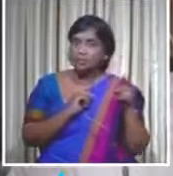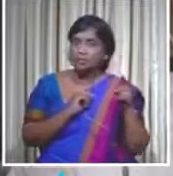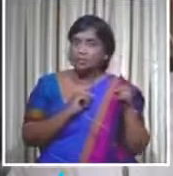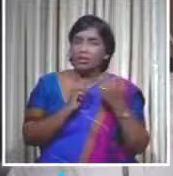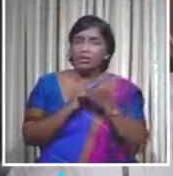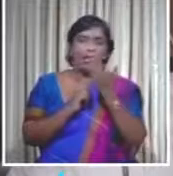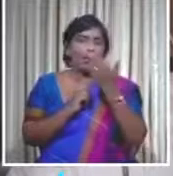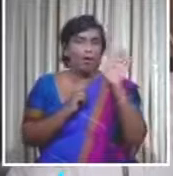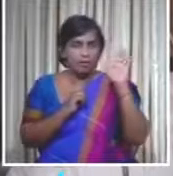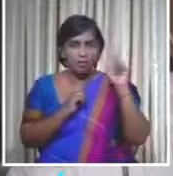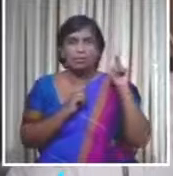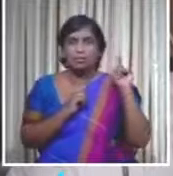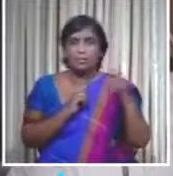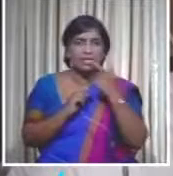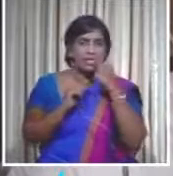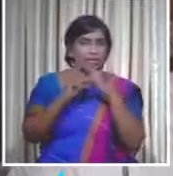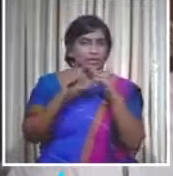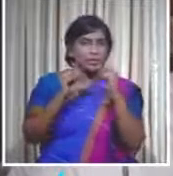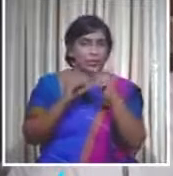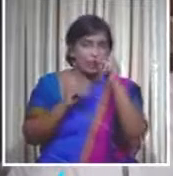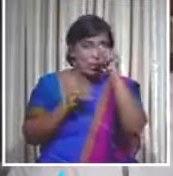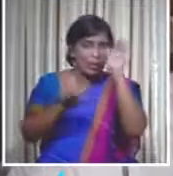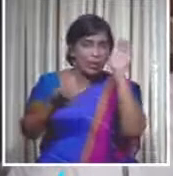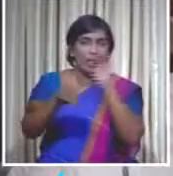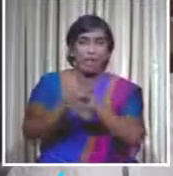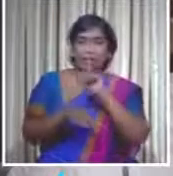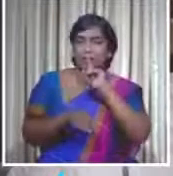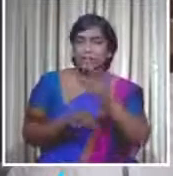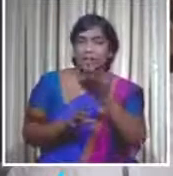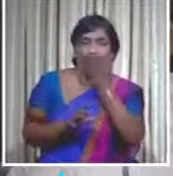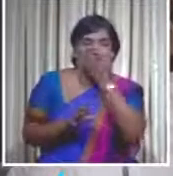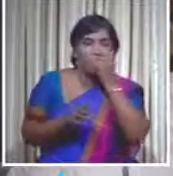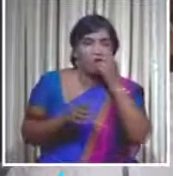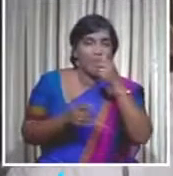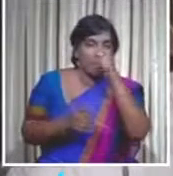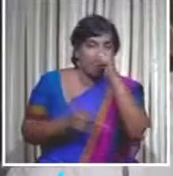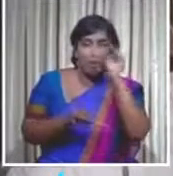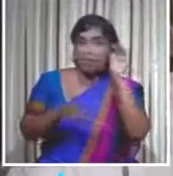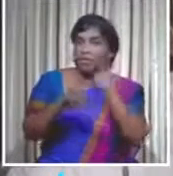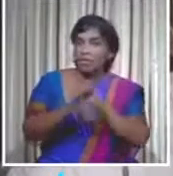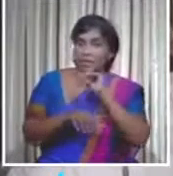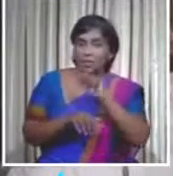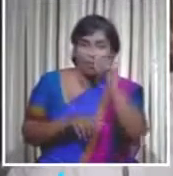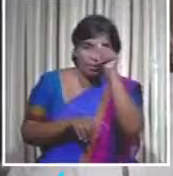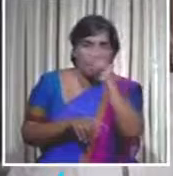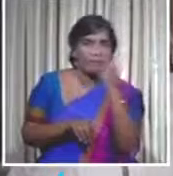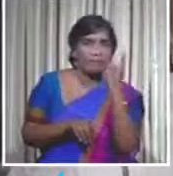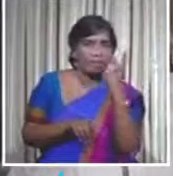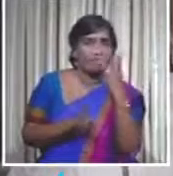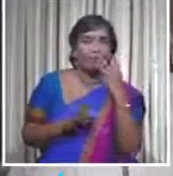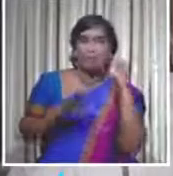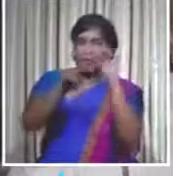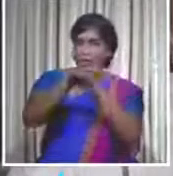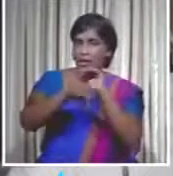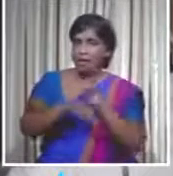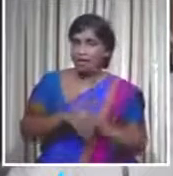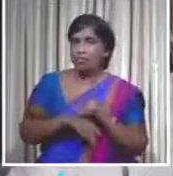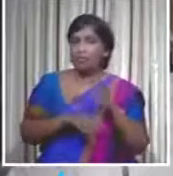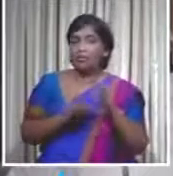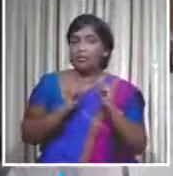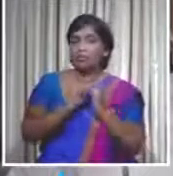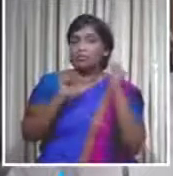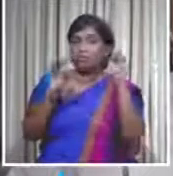සිදු වුණා. එතුමා සුදු ලුණු වංචාව ඇල්ලුවා. එතුමා සීනි වංචාව ඇල්ලුවා. එතුමා හොරකම් කීපයක් මේ රටේ ඇල්ලුවා. එතුමාව පත්